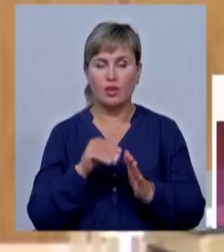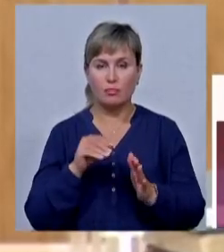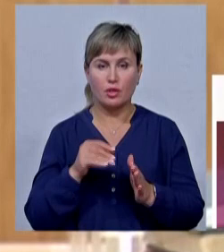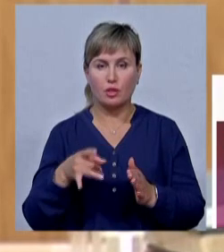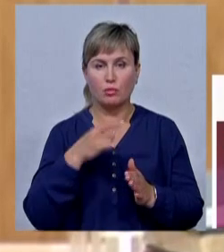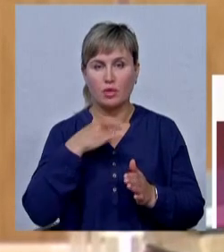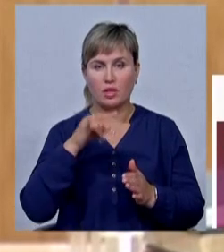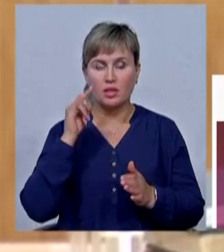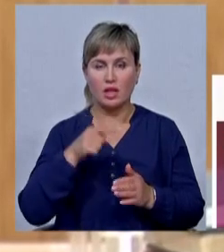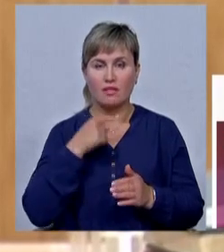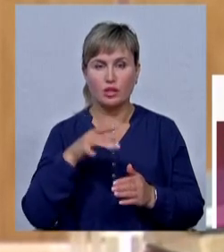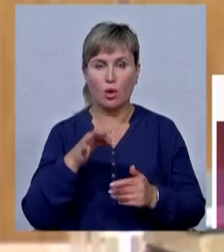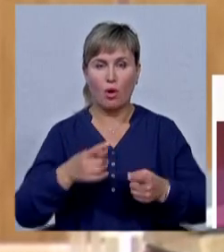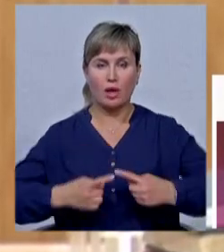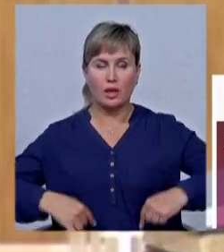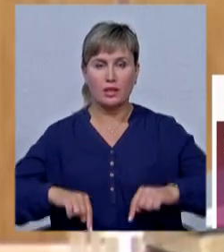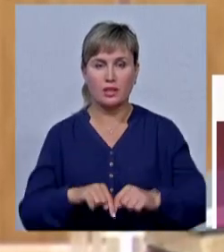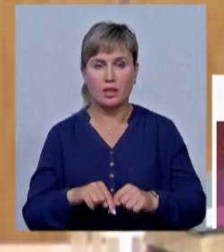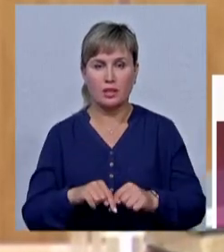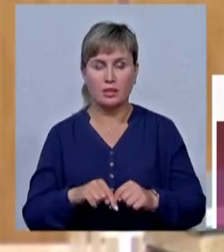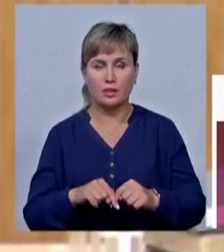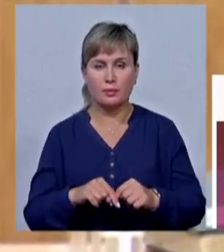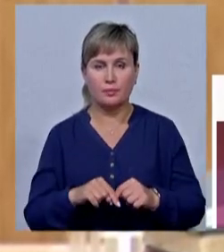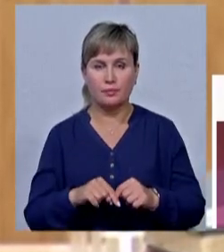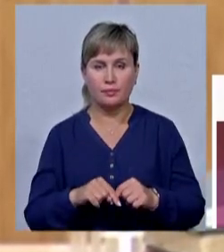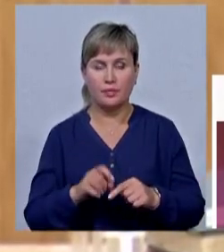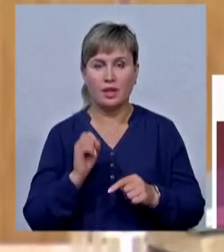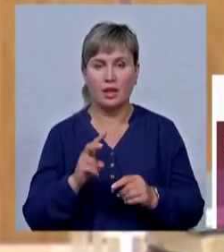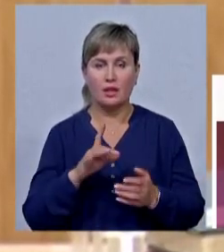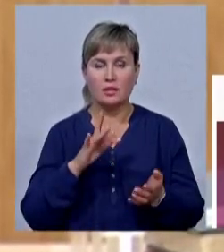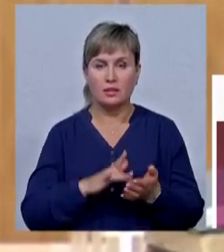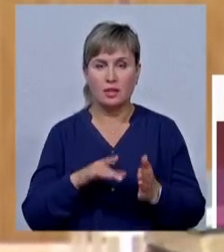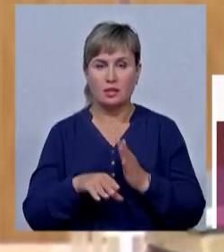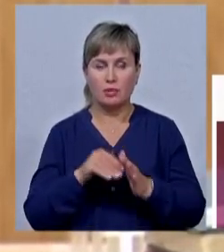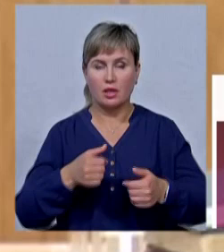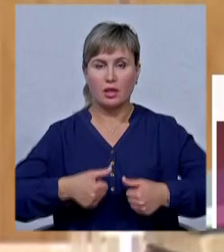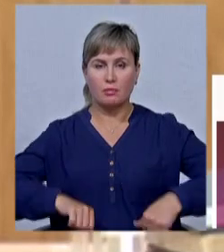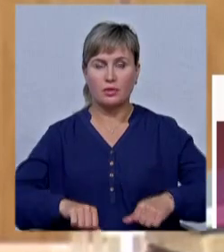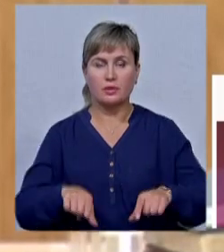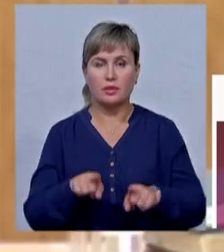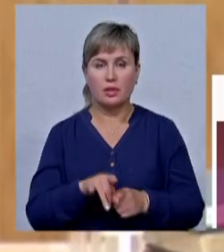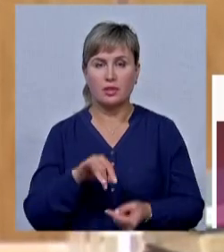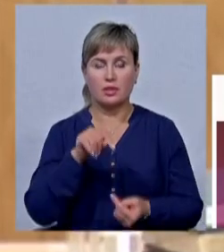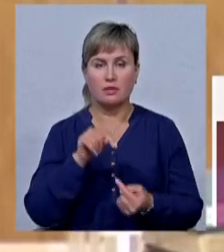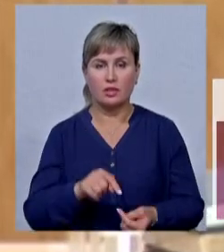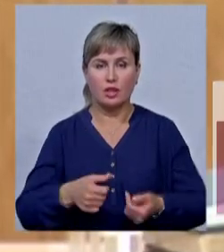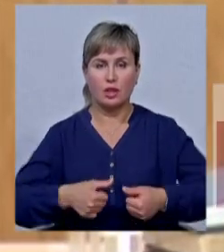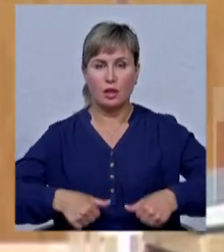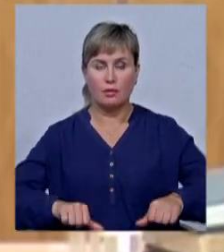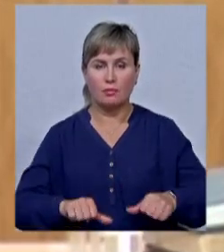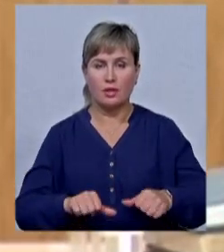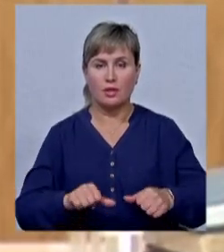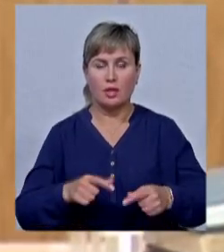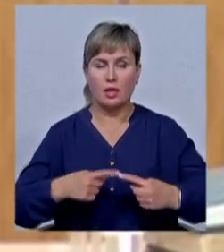Казахстан говорится об организации дебатов как Центральной избирательной комиссии, так и соответствующими комиссиями при